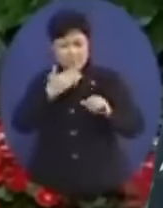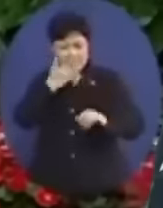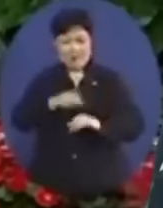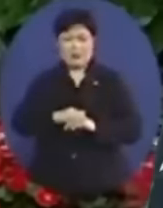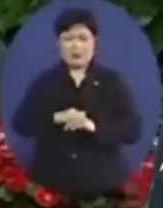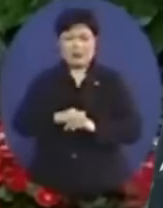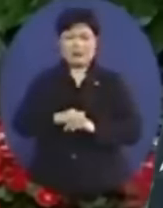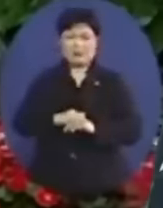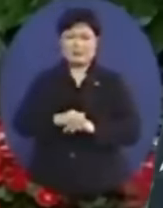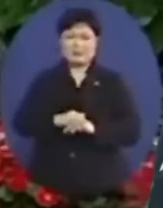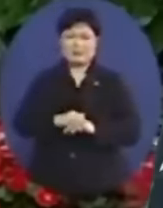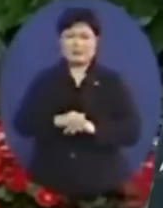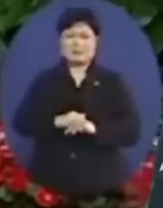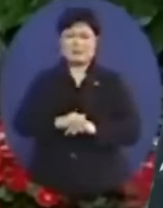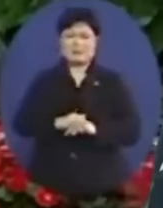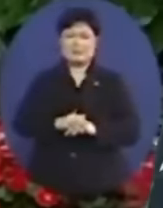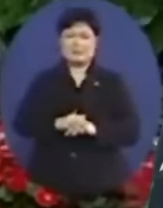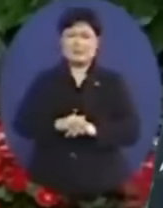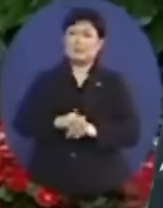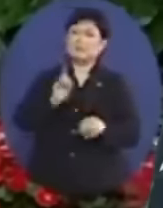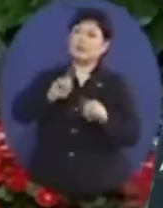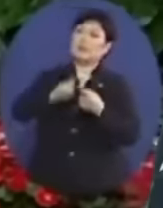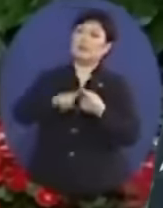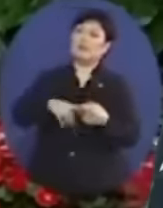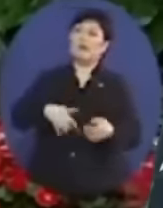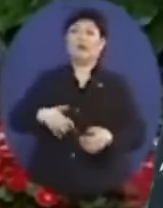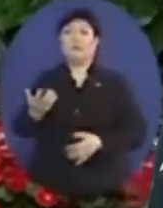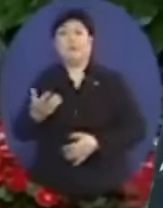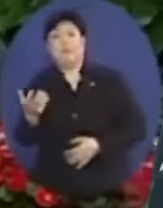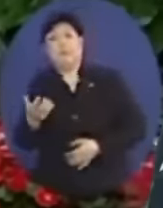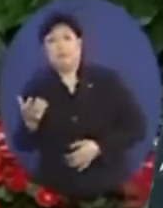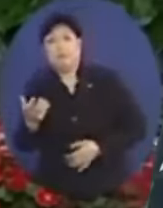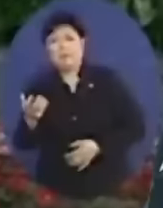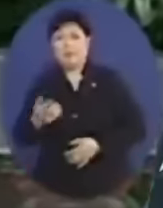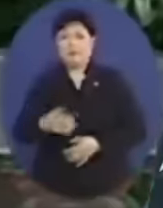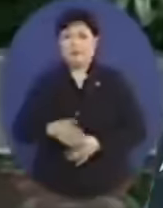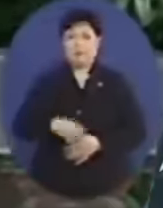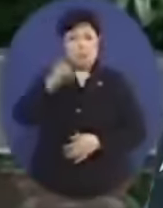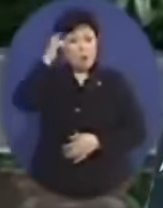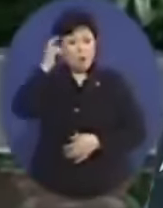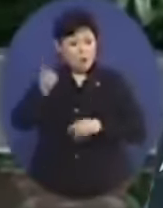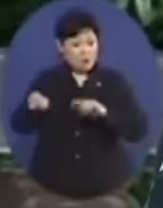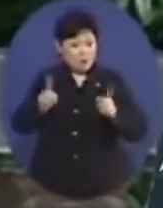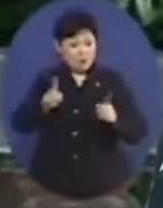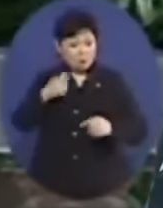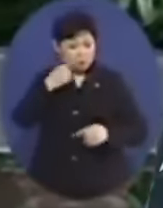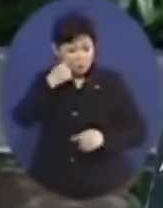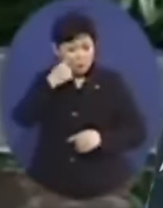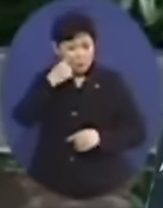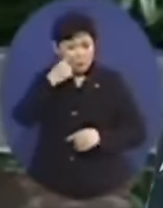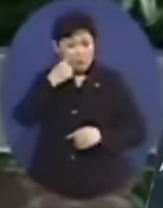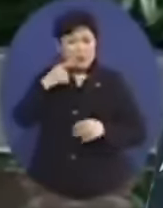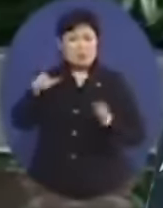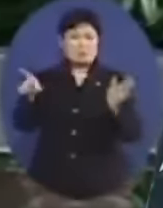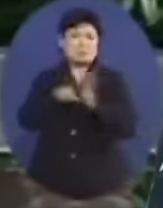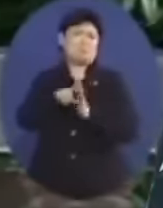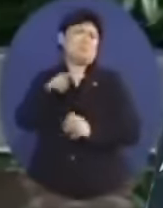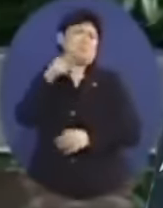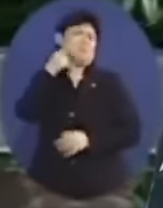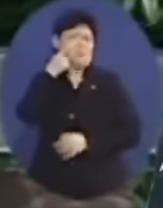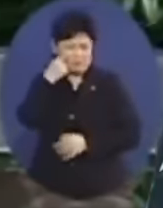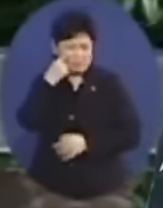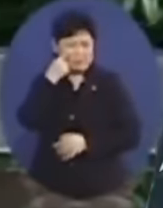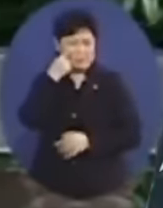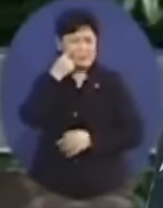일어나라 안 일어나거든 왜 안 일어나니 안 믿어져요